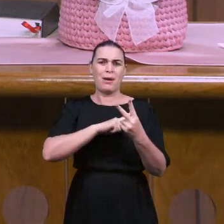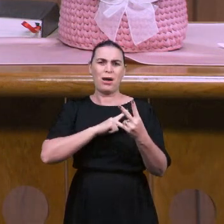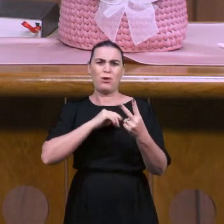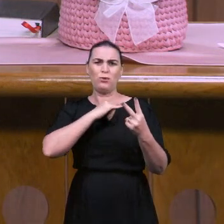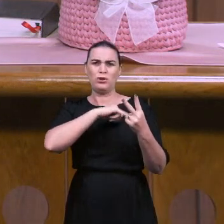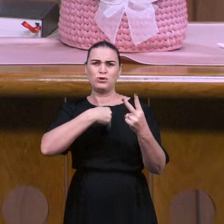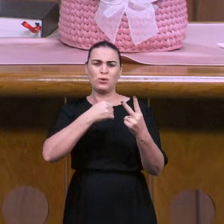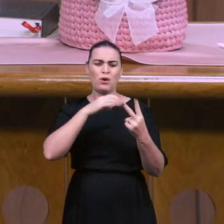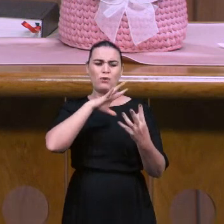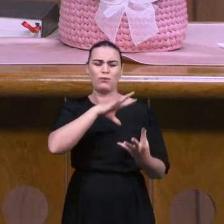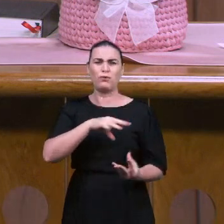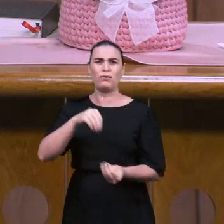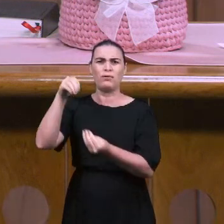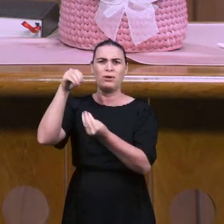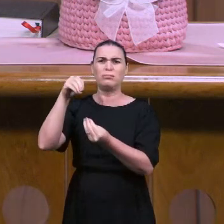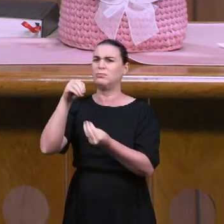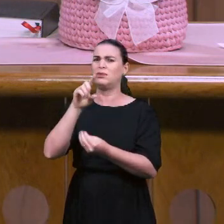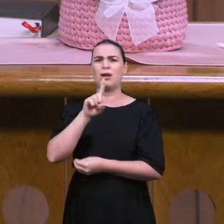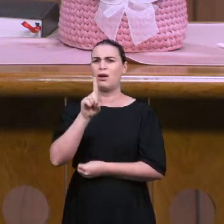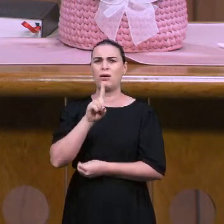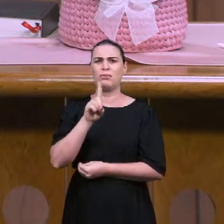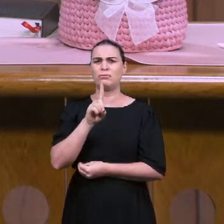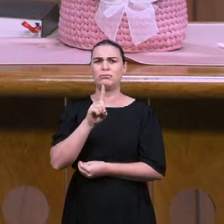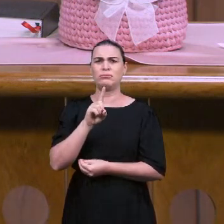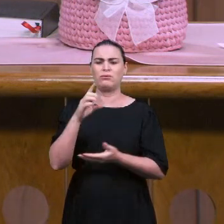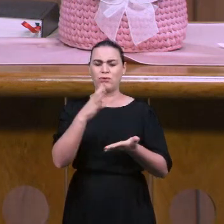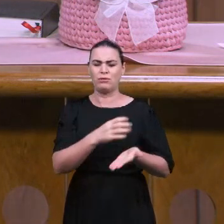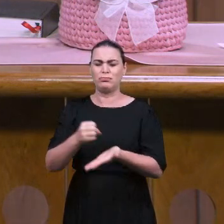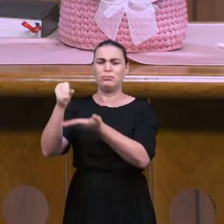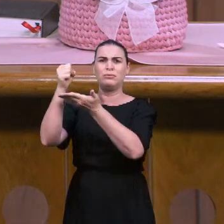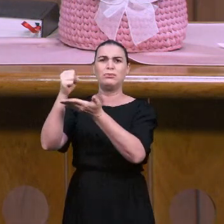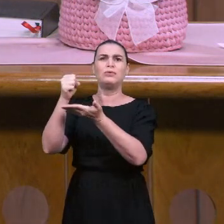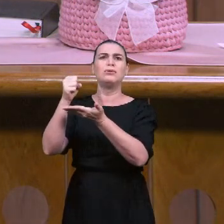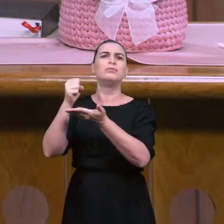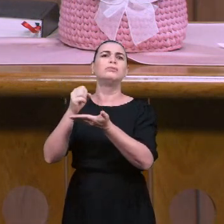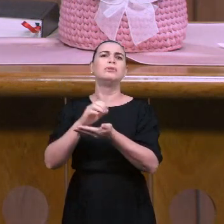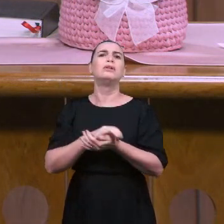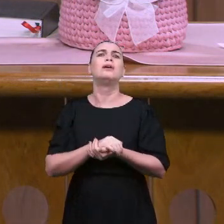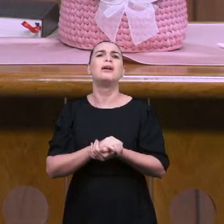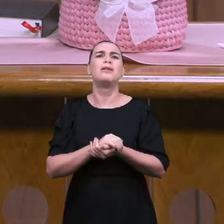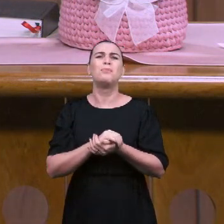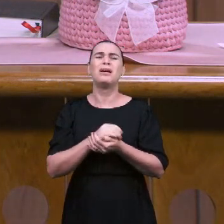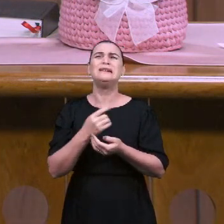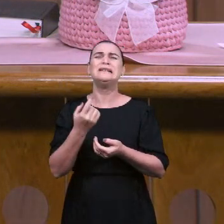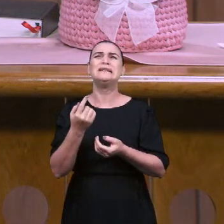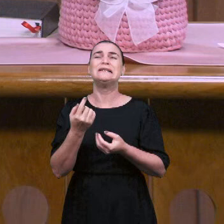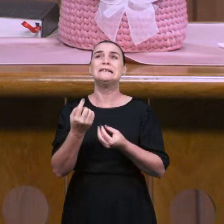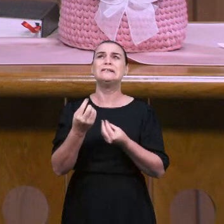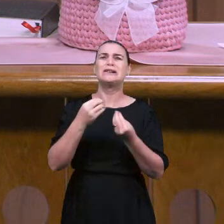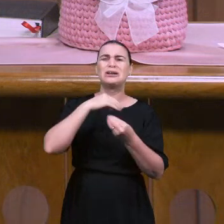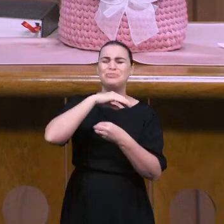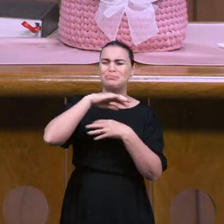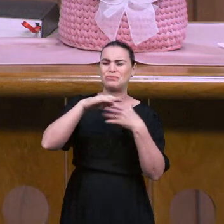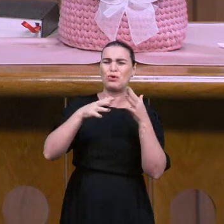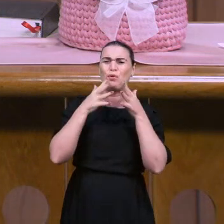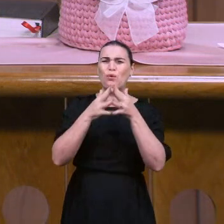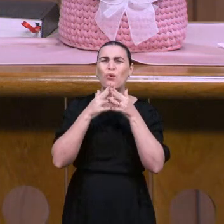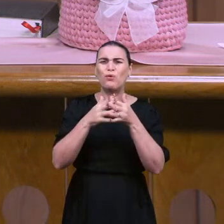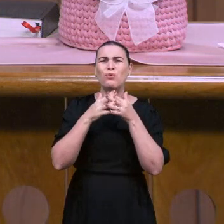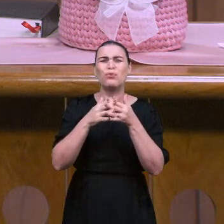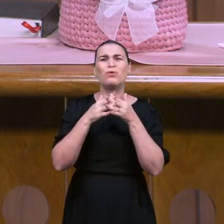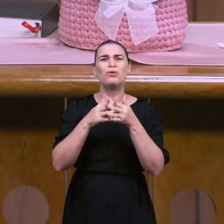explication, parce que Jean a été enlevé, Paul aussi a eu un enlèvement de sens, n'est-ce pas? Mais